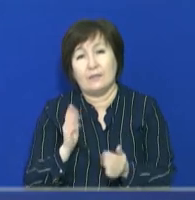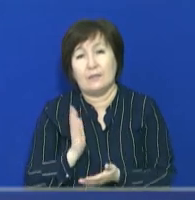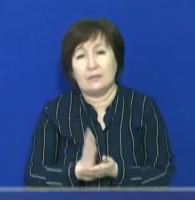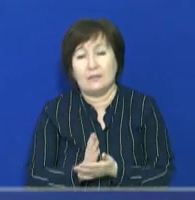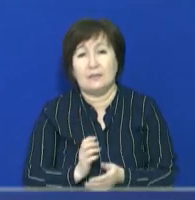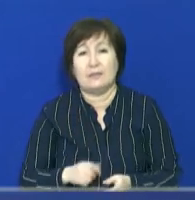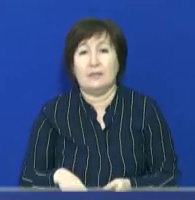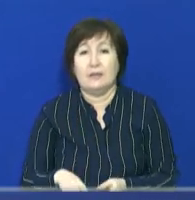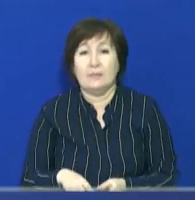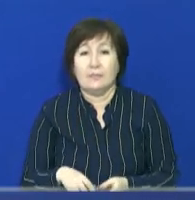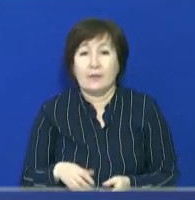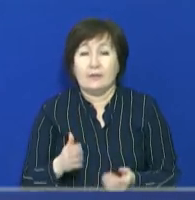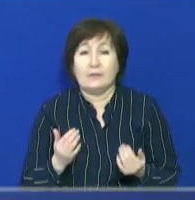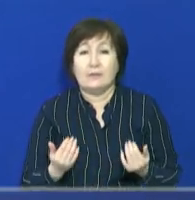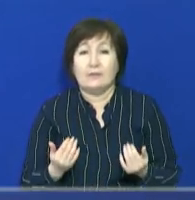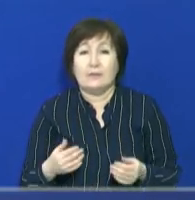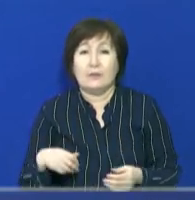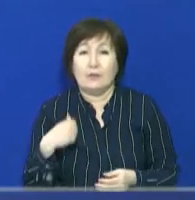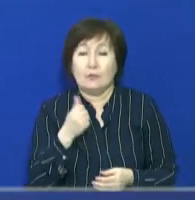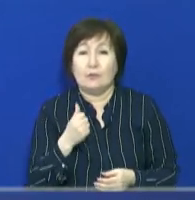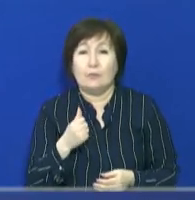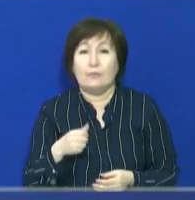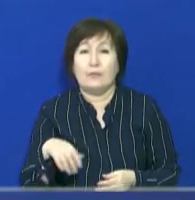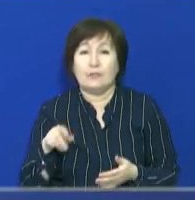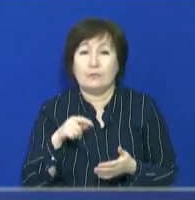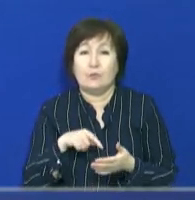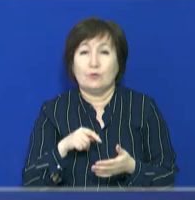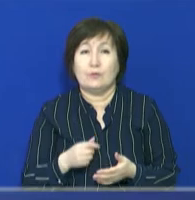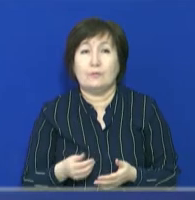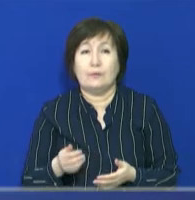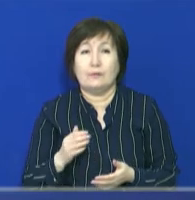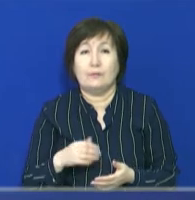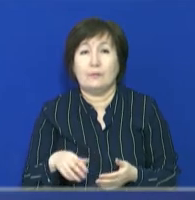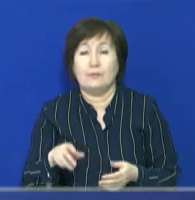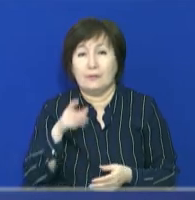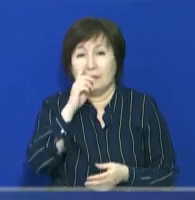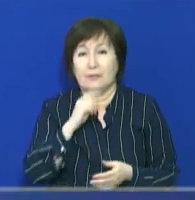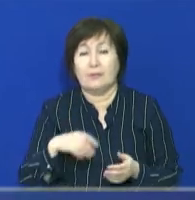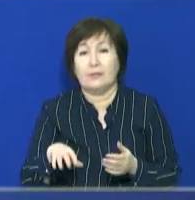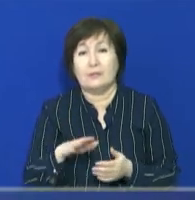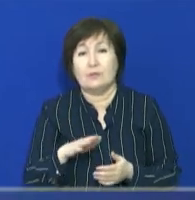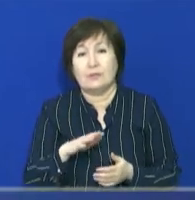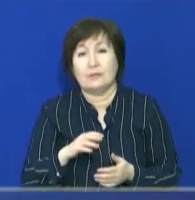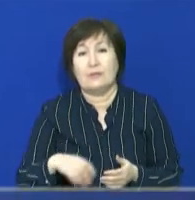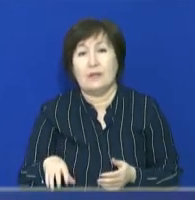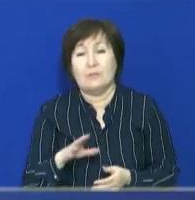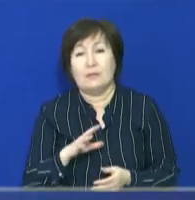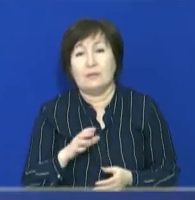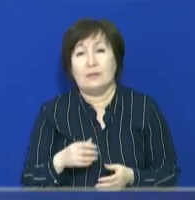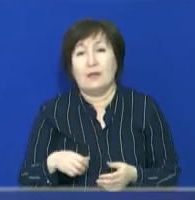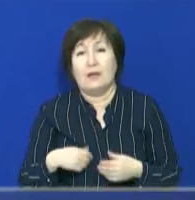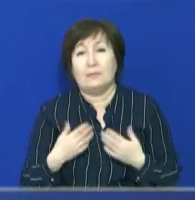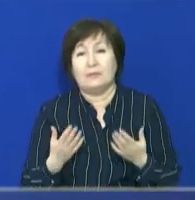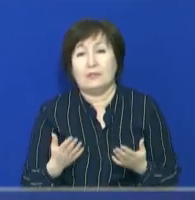Жалғастырамыз. Биыл қаламызға өзге аймақтардан 39 отбасы көшіп келіп, мемлекеттік қолдауға ие болды. Қоныс аударушыларға бір жылғы